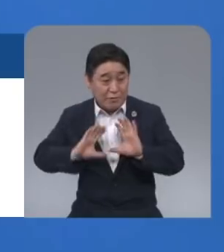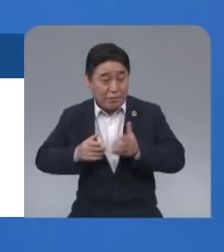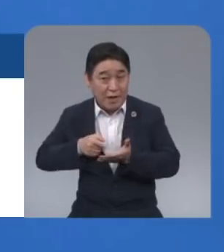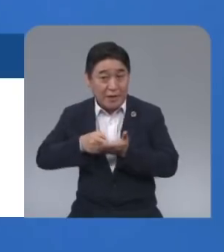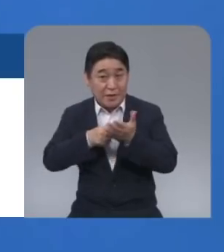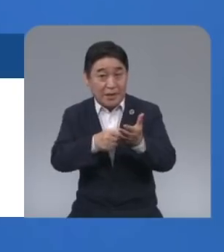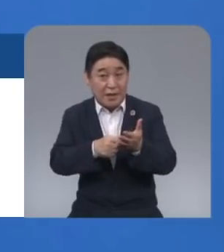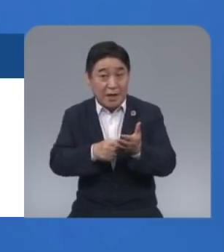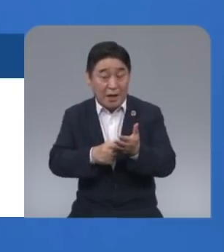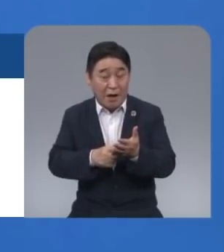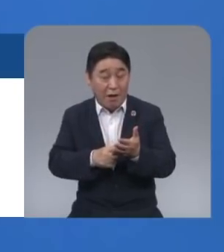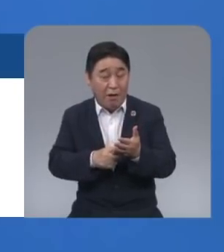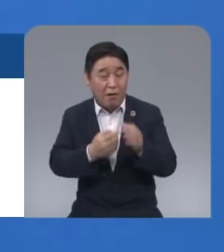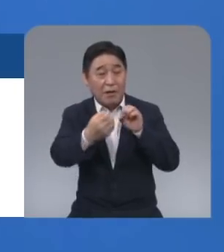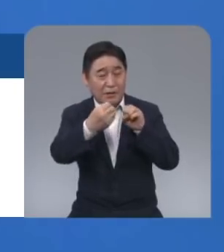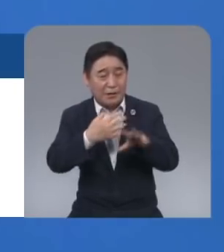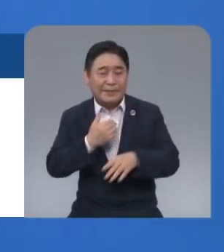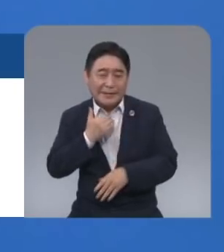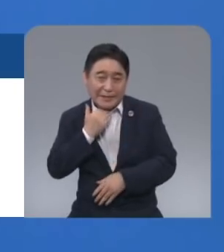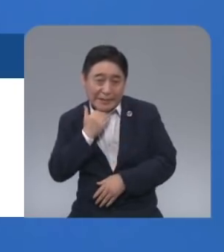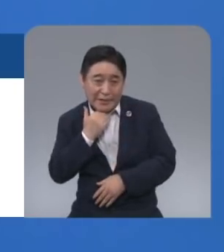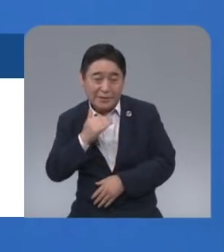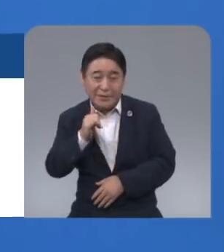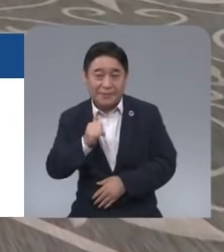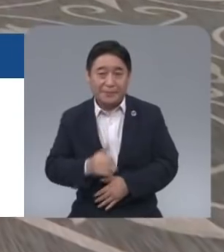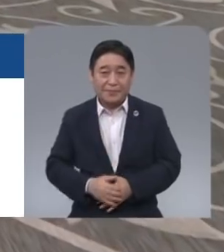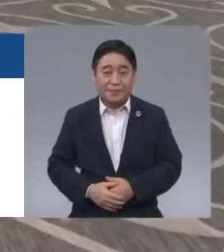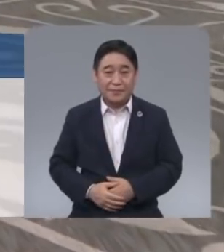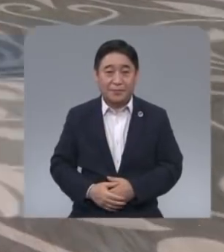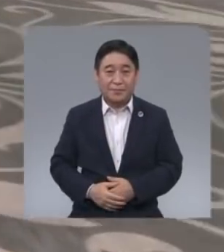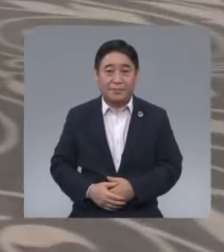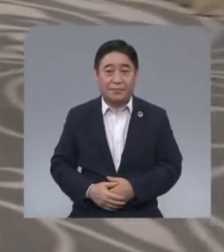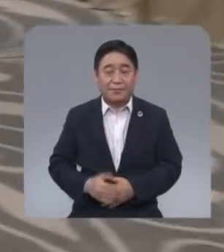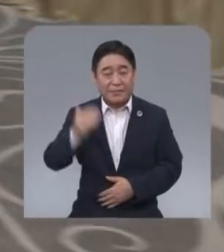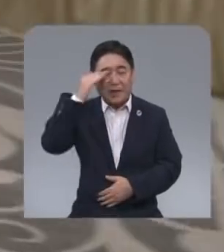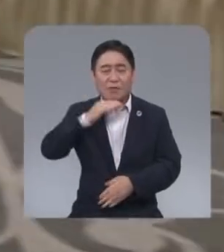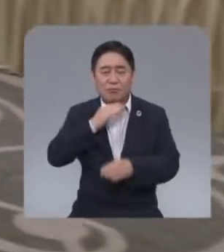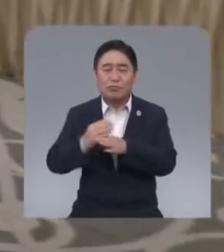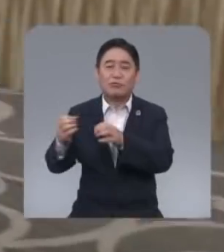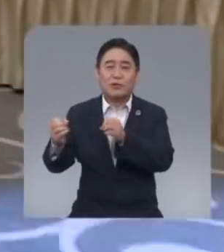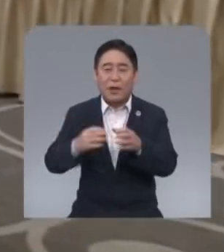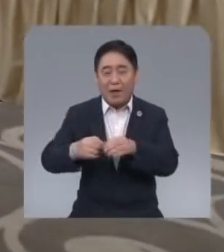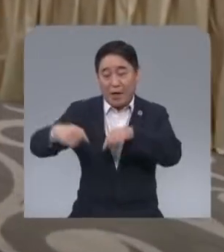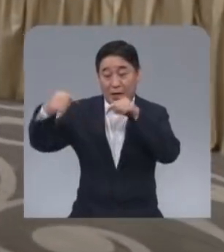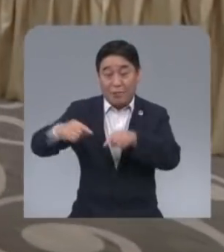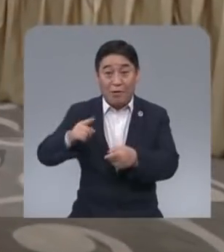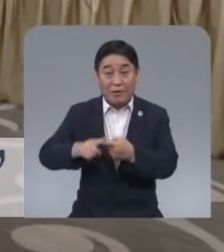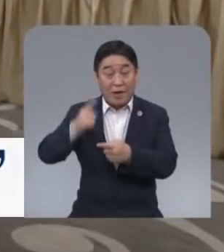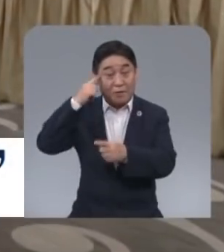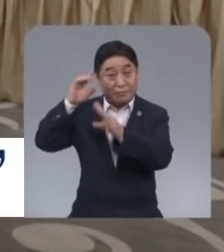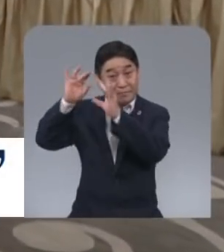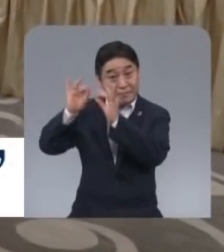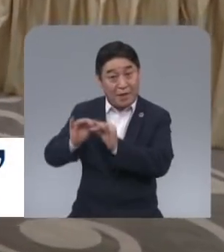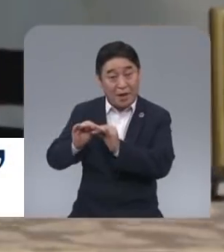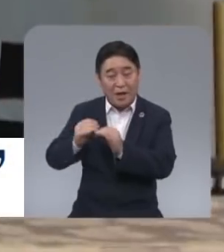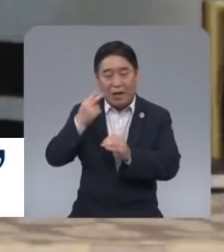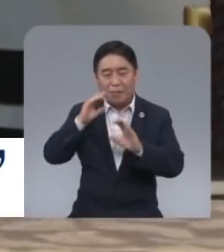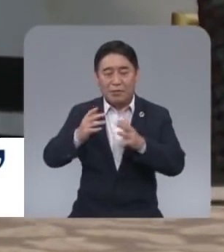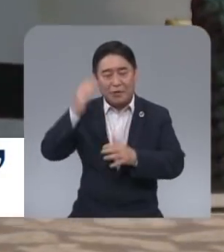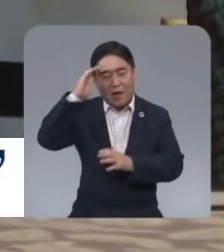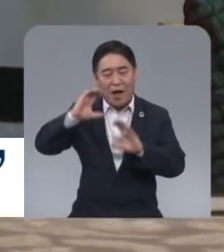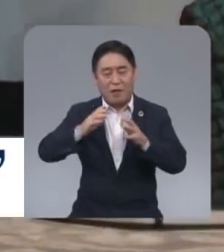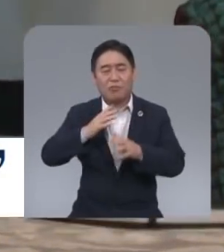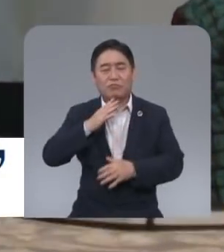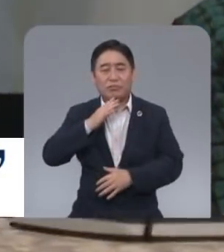will respond positively to our outreach. 남북 간의 대화 협력에 대해서도 지지한다면서 미국은